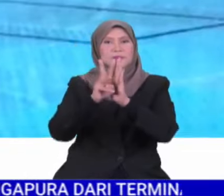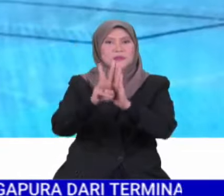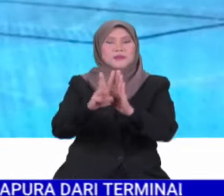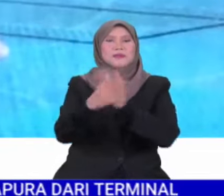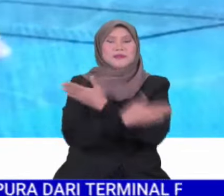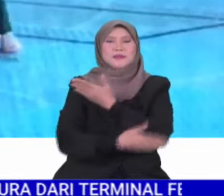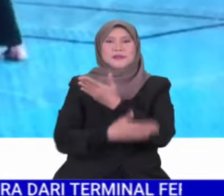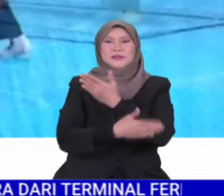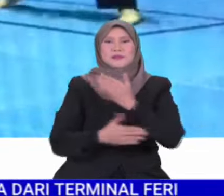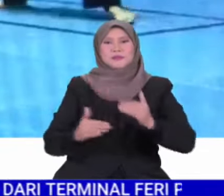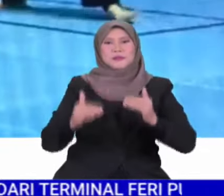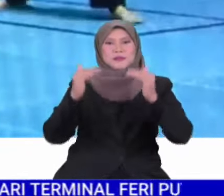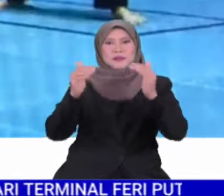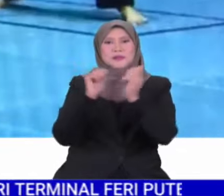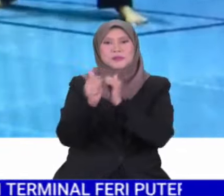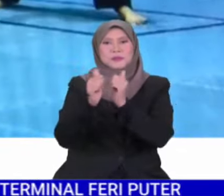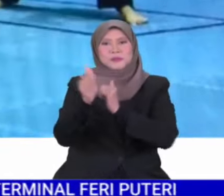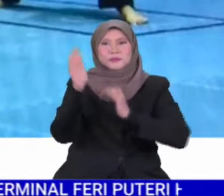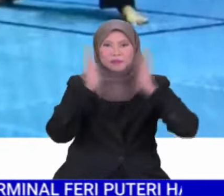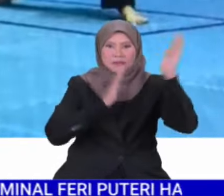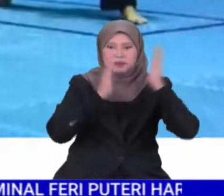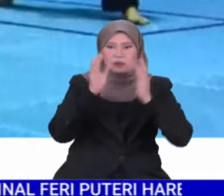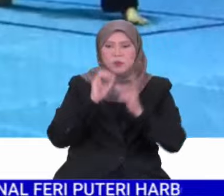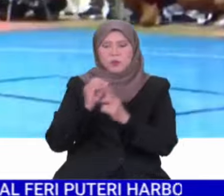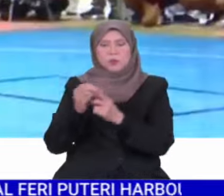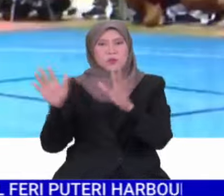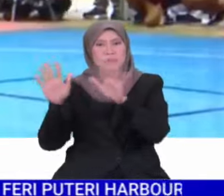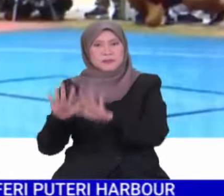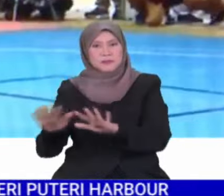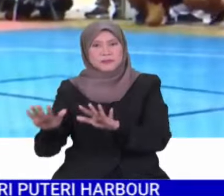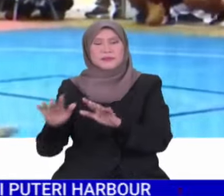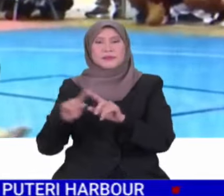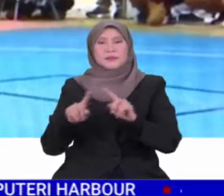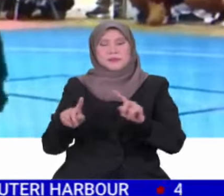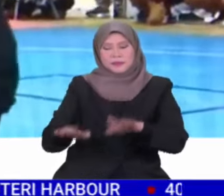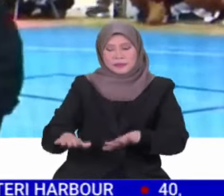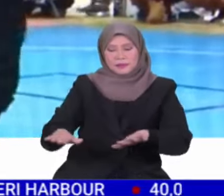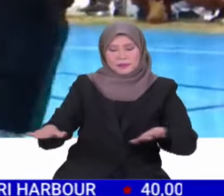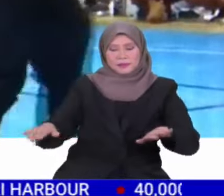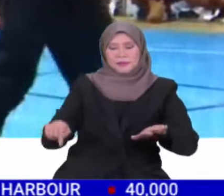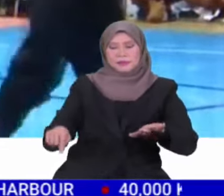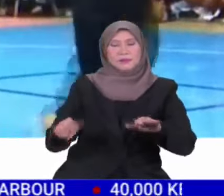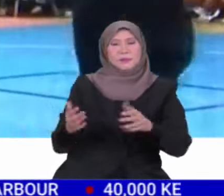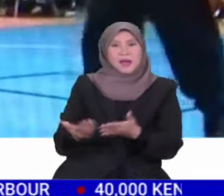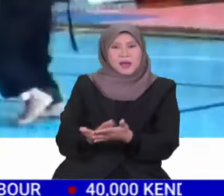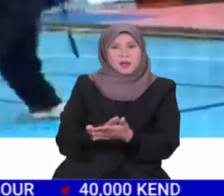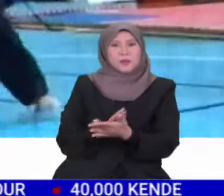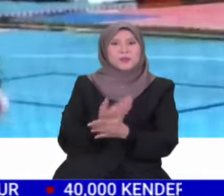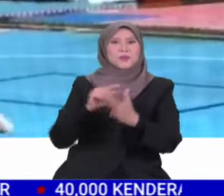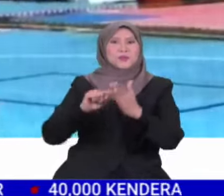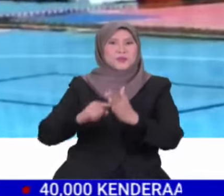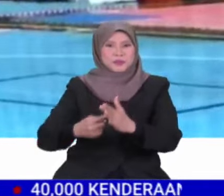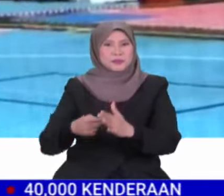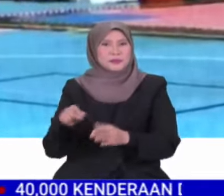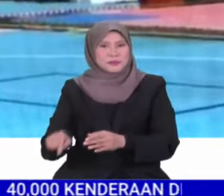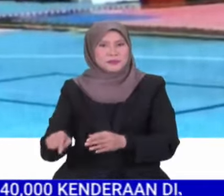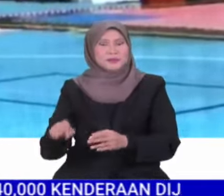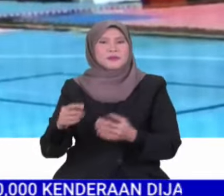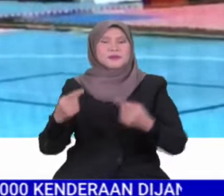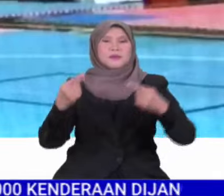negara di peringkat sukan Malaysia maupun sukan C. Tapi anak-anak yang peringkat pembangunan ini. Jadi saya